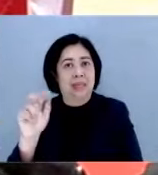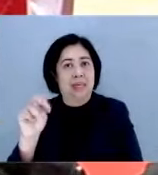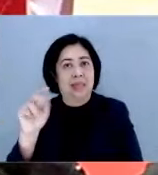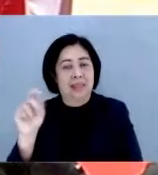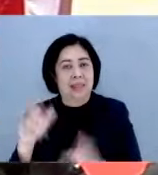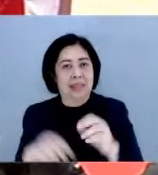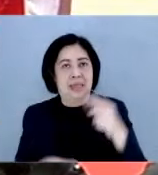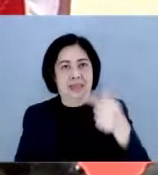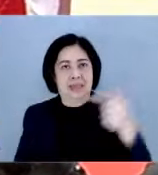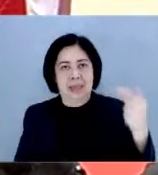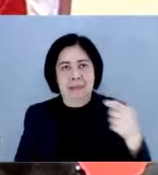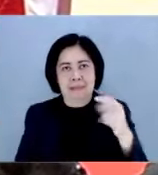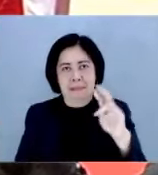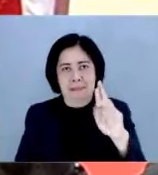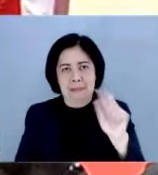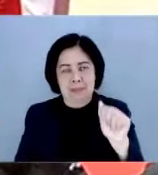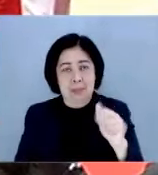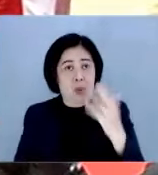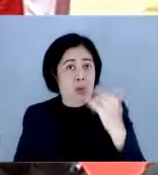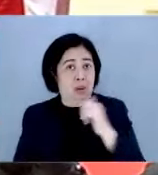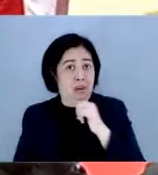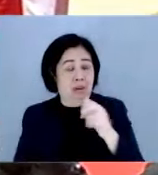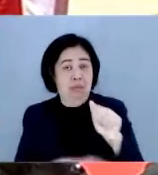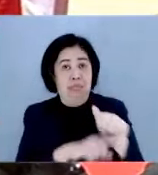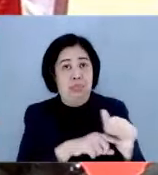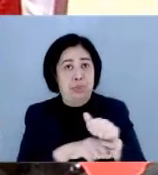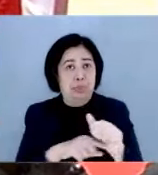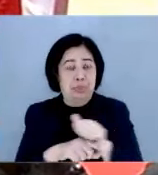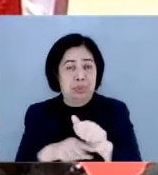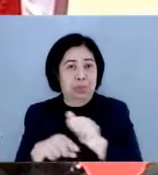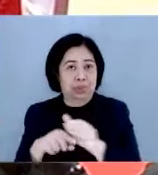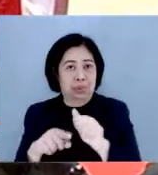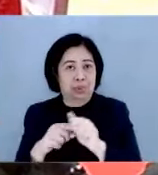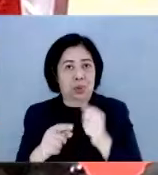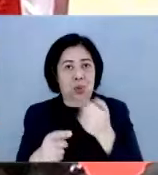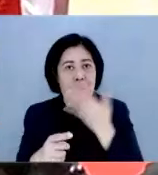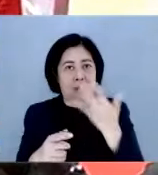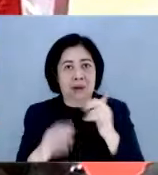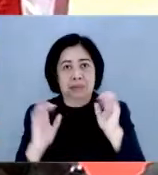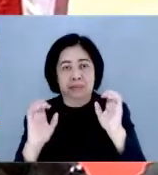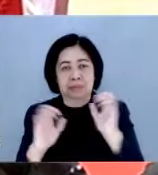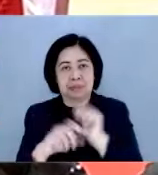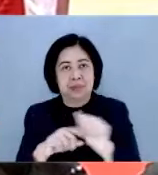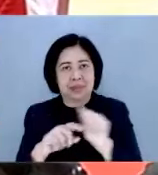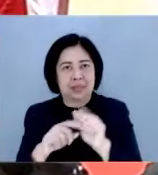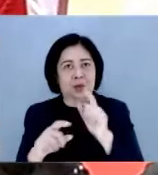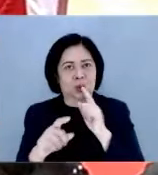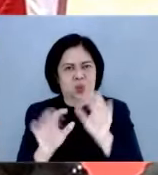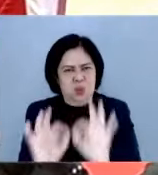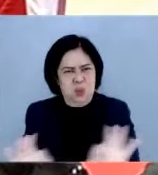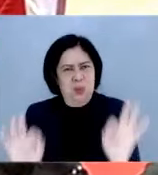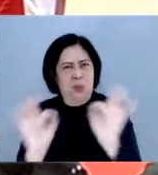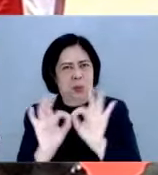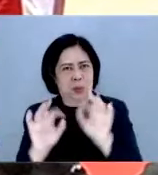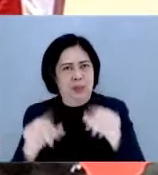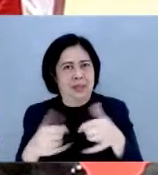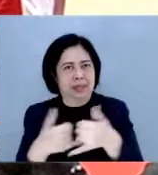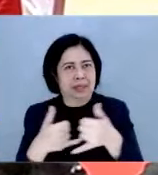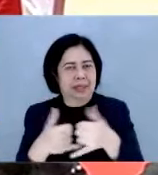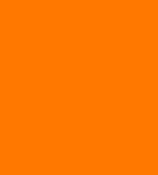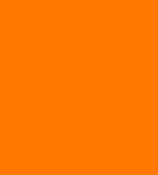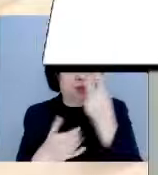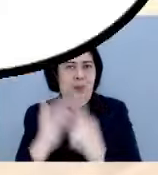Ginebra San Miguel. Bakit nga naman hindi magka-training na matindi at magwa-warm up eh magiging sobrang crucial ng laro na ito para sa parehong